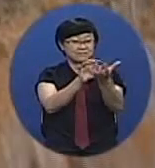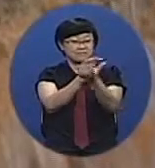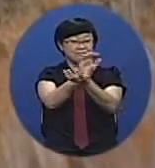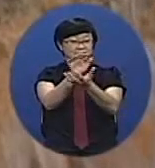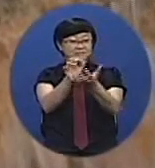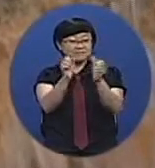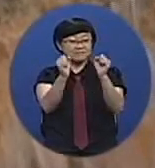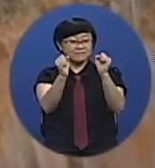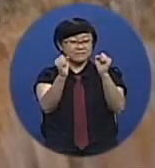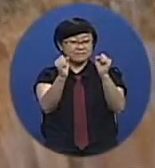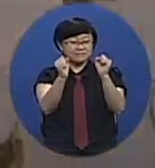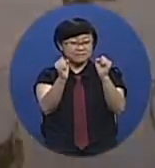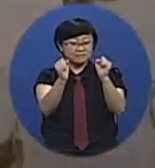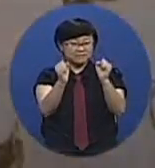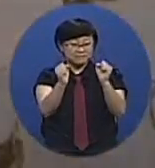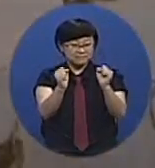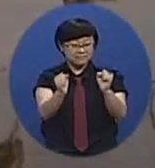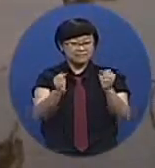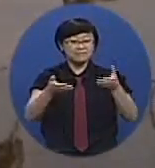구름